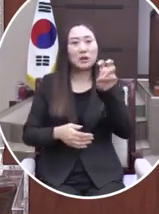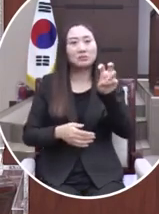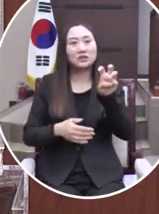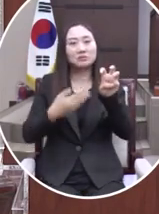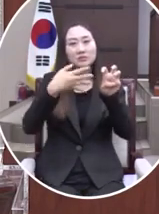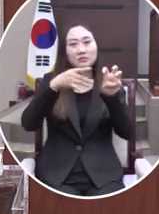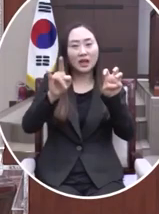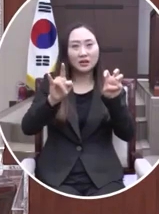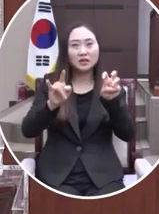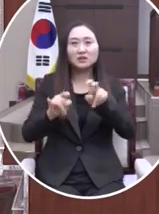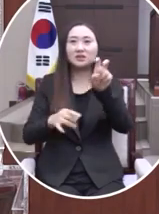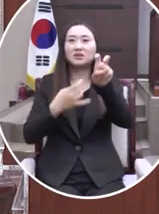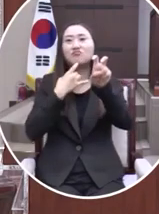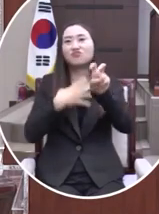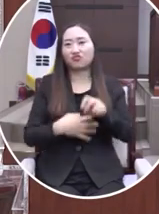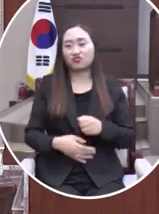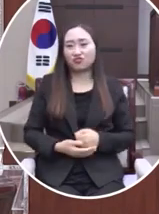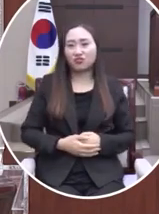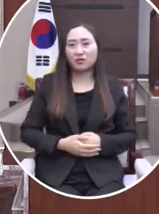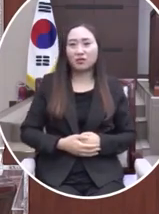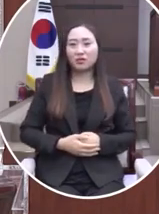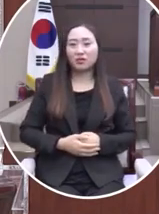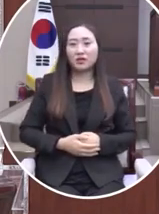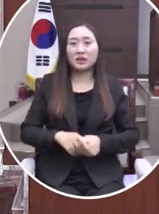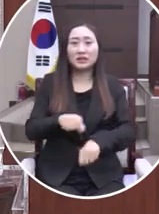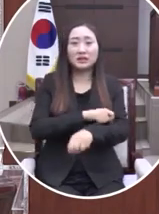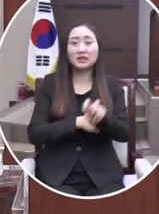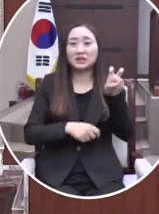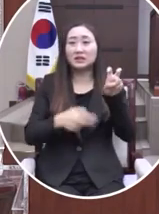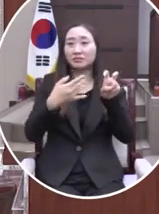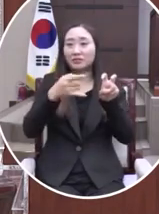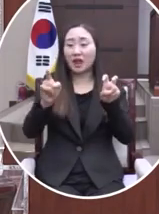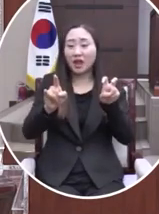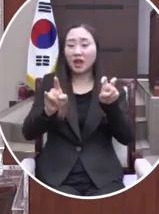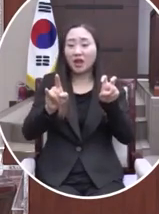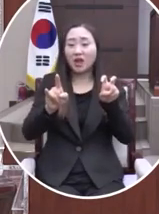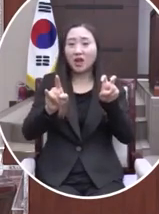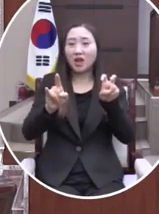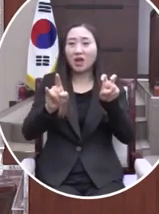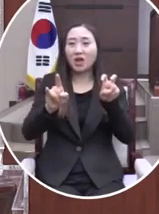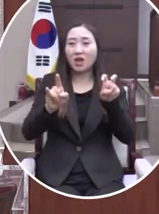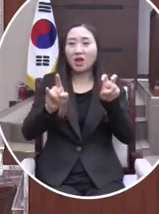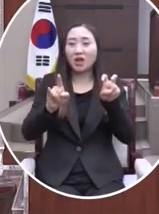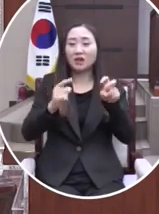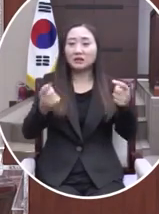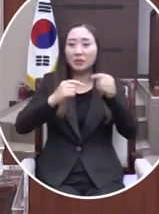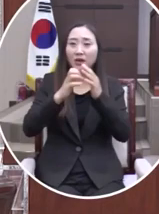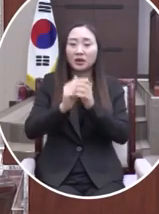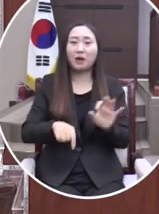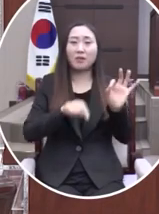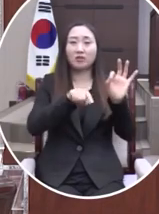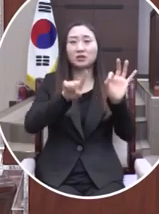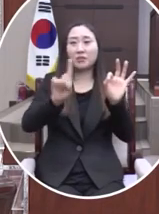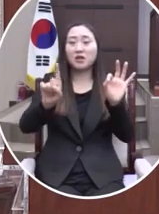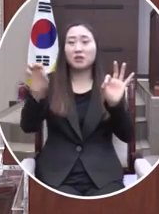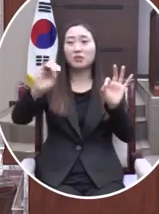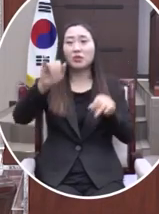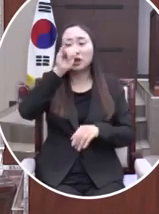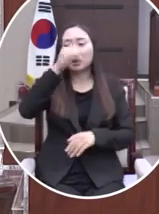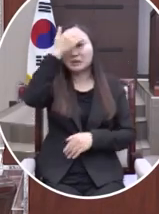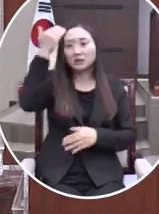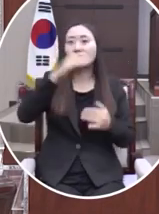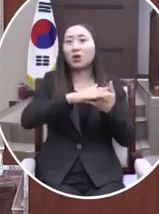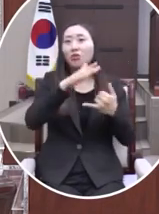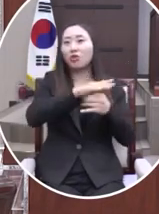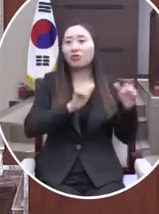20명뿐입니다. 특히 20대 위원 비율이 한계동 0.1%에 불과해 청년 대표성이